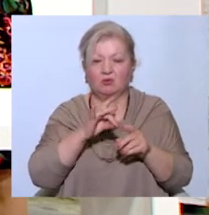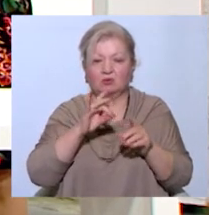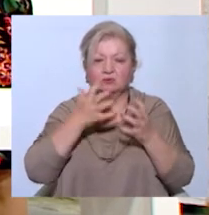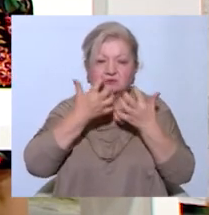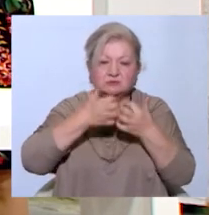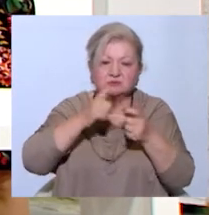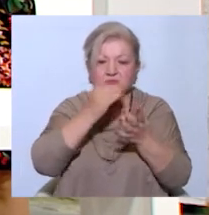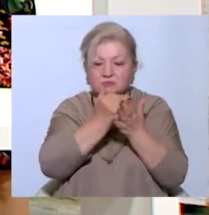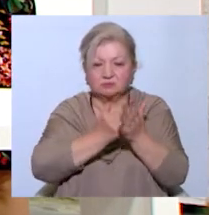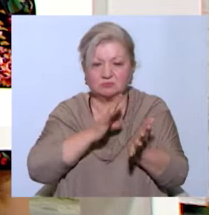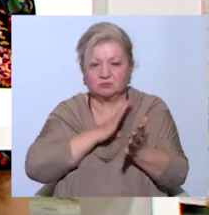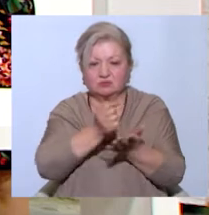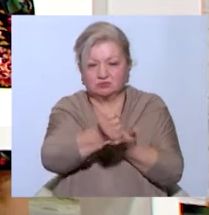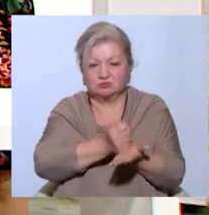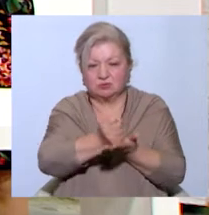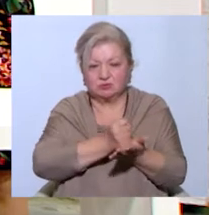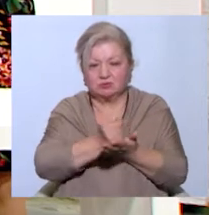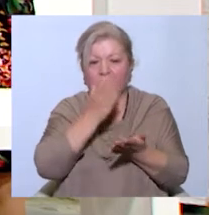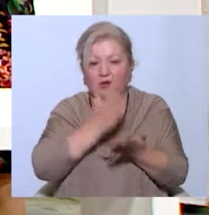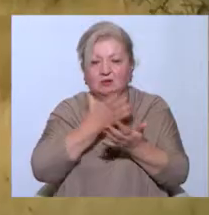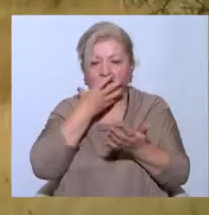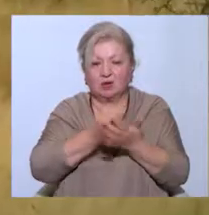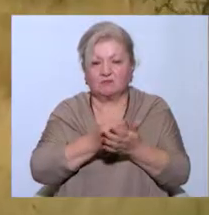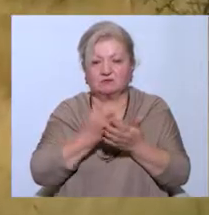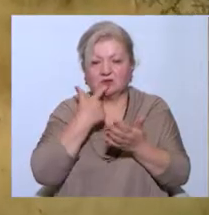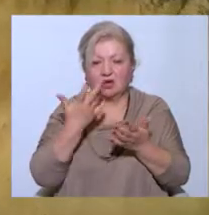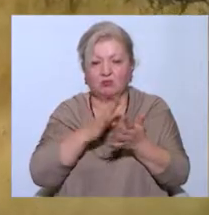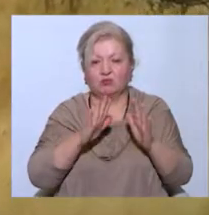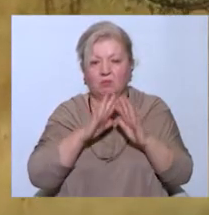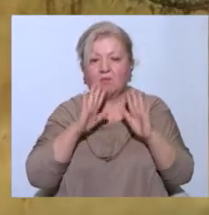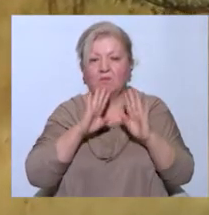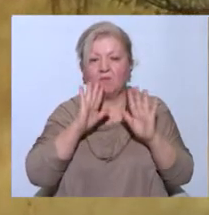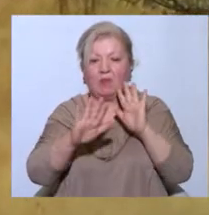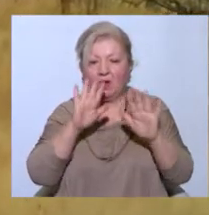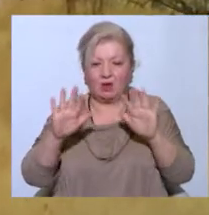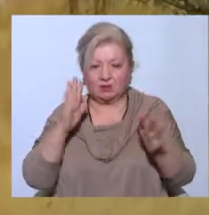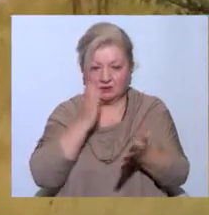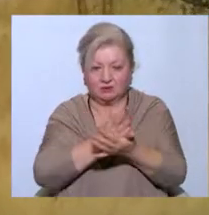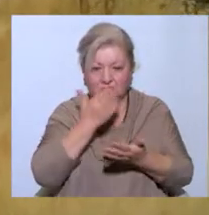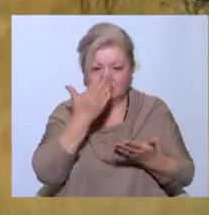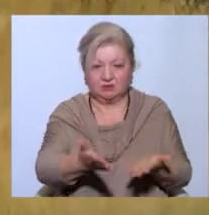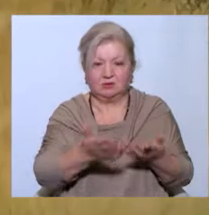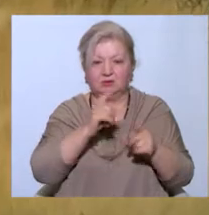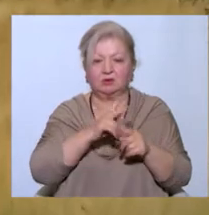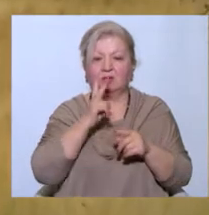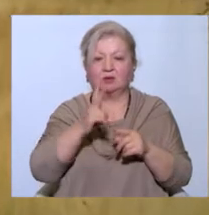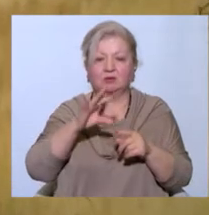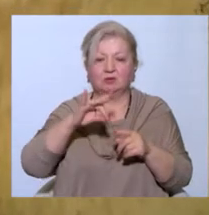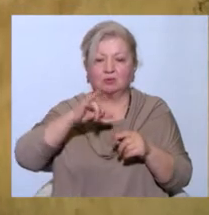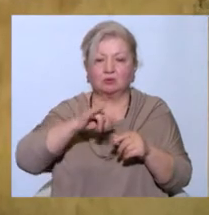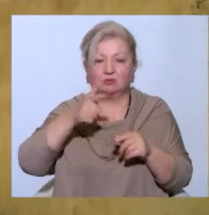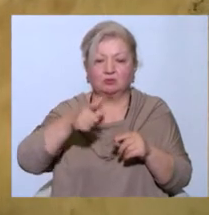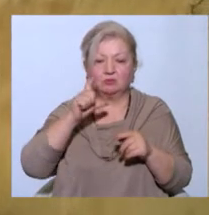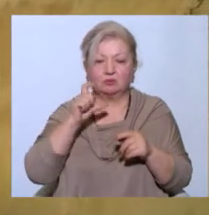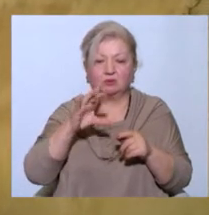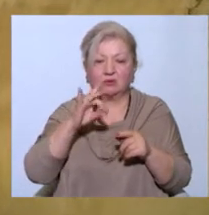და აქვს კიდევაც უამრავი ეროვნული პარკი და არ შეიძლება არ განვიხილოთ ქვეყნის ტერიტორიაზე ყველაზე დიდი კრიუგერის ეროვნული პარკი,